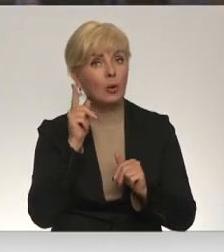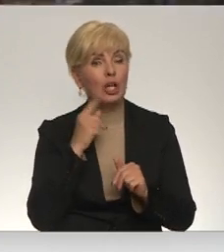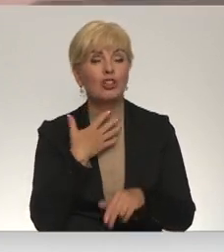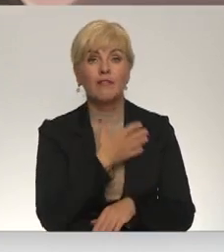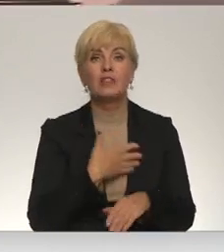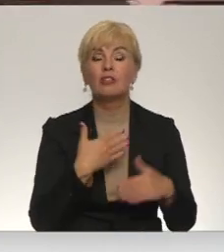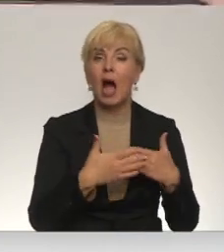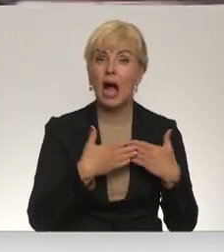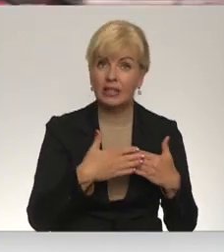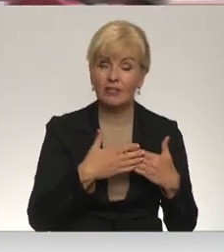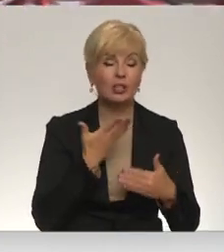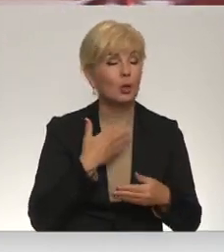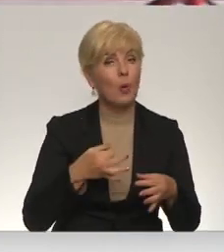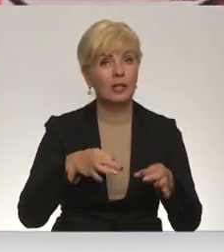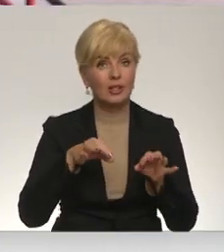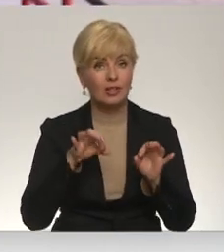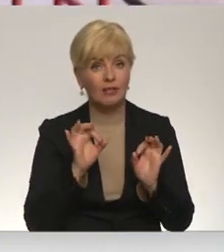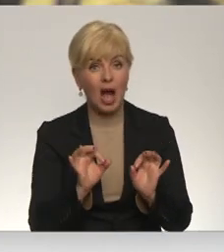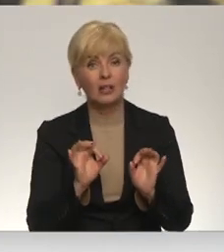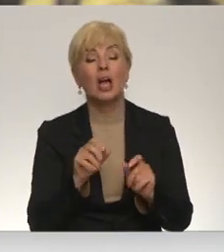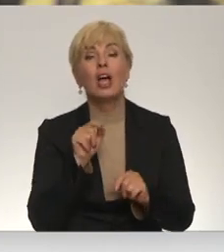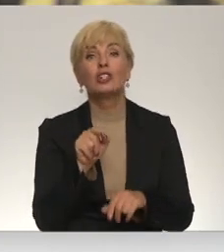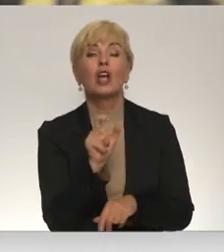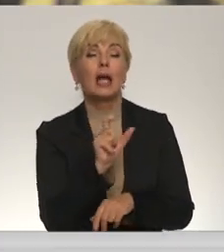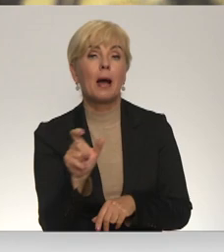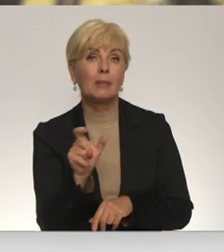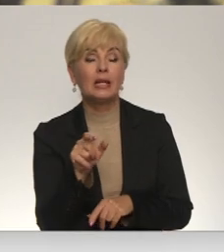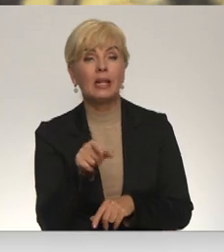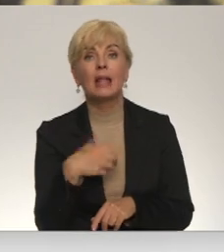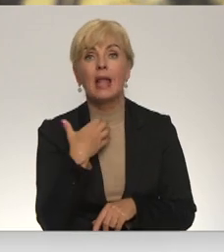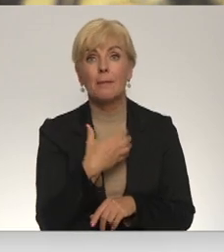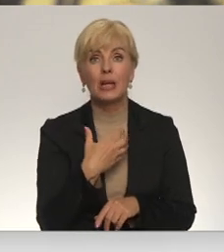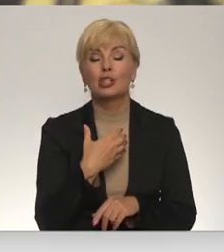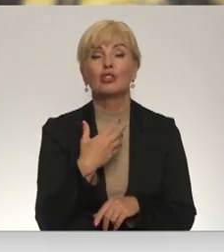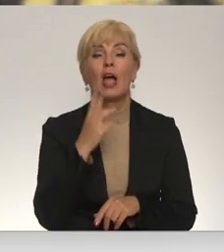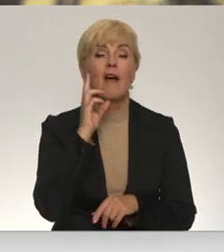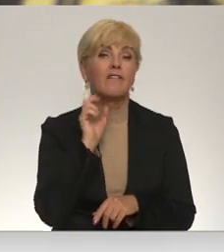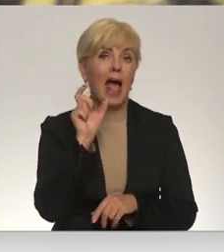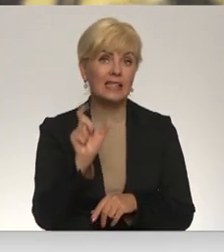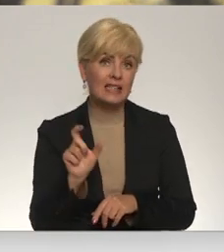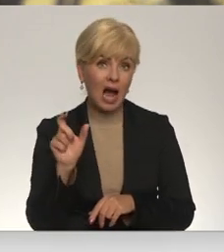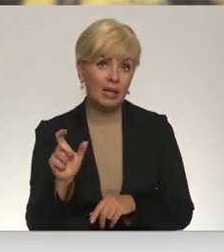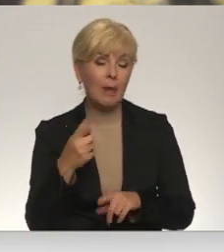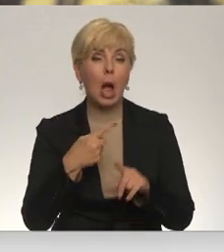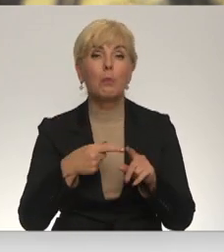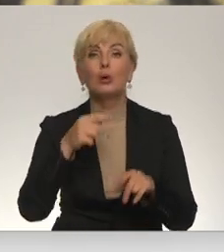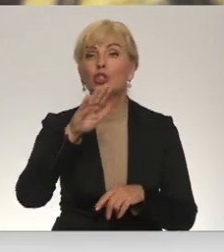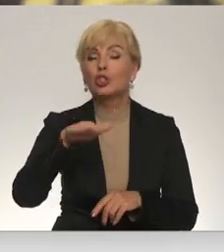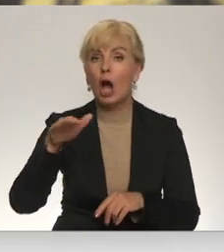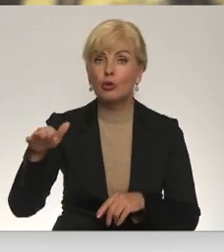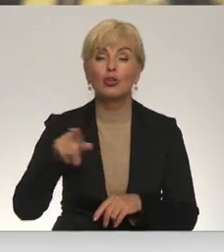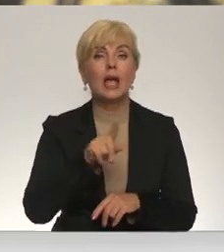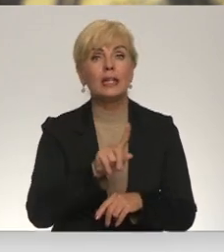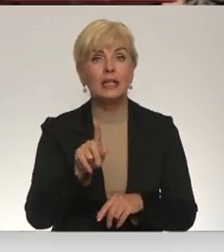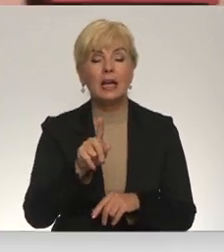būtiskākas nekā varētu šķist. Tāds atbalsts šajā brīdī, es domāju, viņš būtu nepieciešams arī vecākiem, protams, bet pusaudžiem šis ir tāds